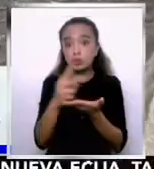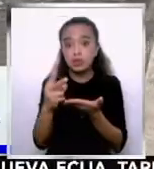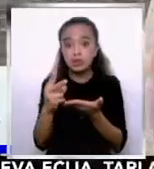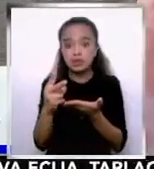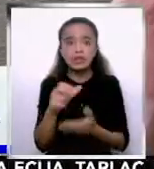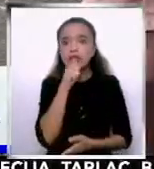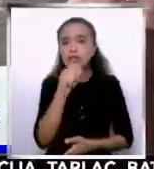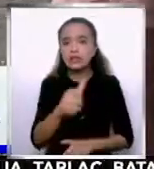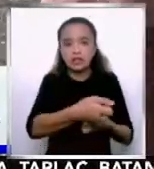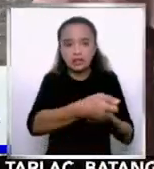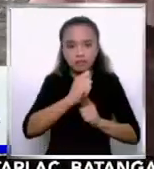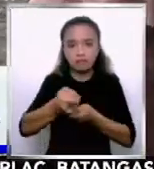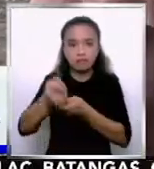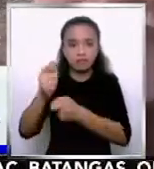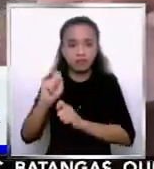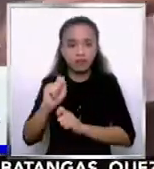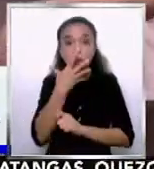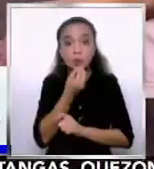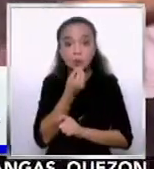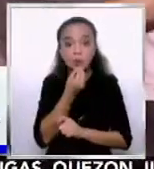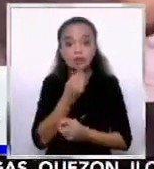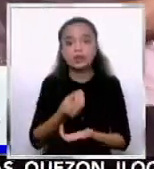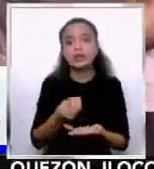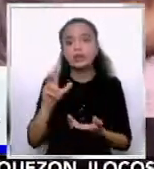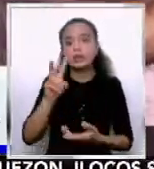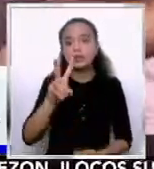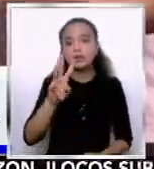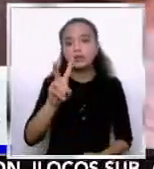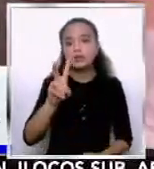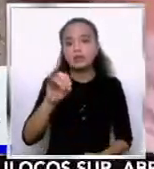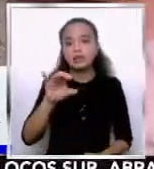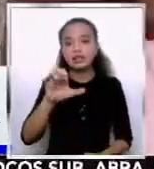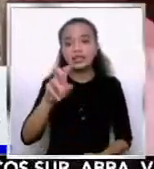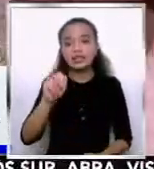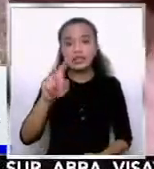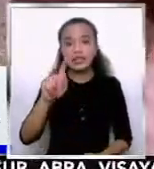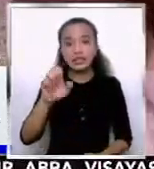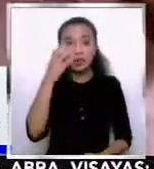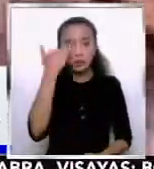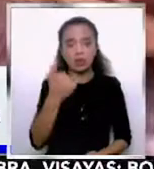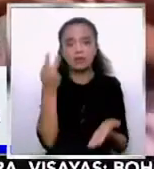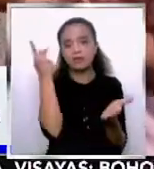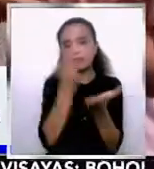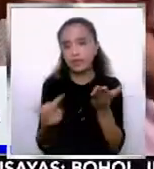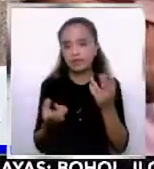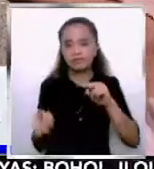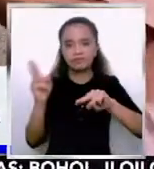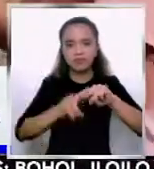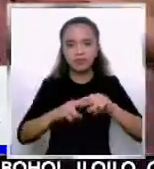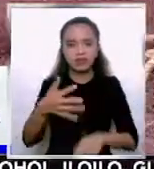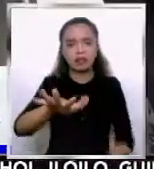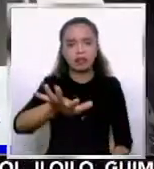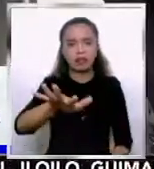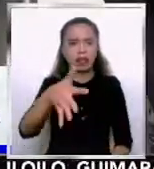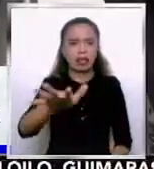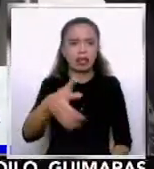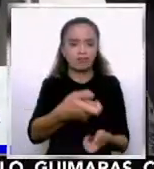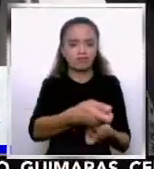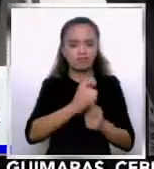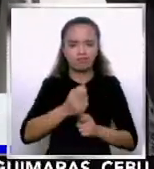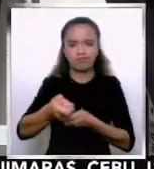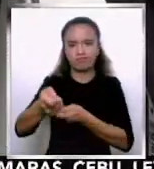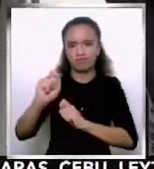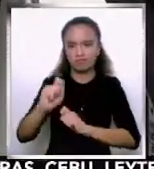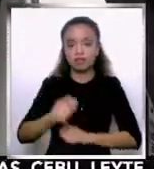sa lawa ng Taal si Mang Vicente dahil lugi na nga siya sa taas ng gasolina, mahina pa ang huli ng tawilis. Sa datos